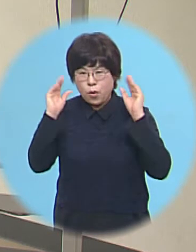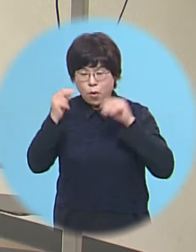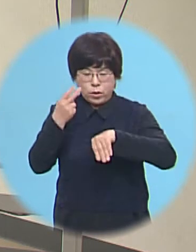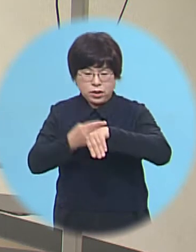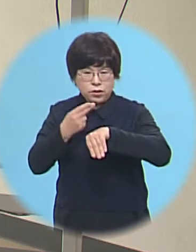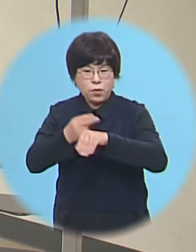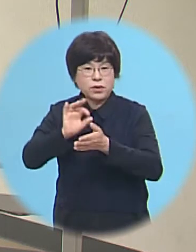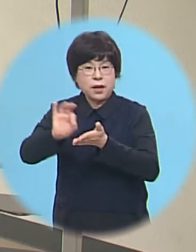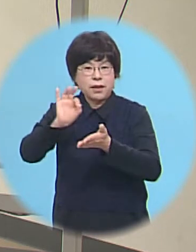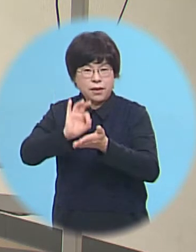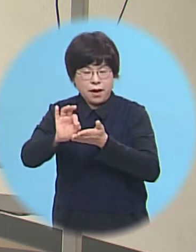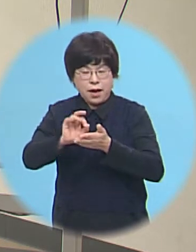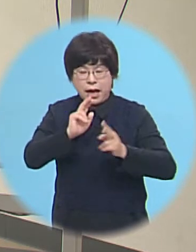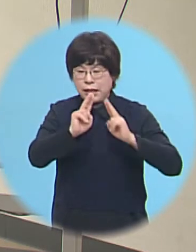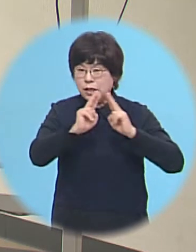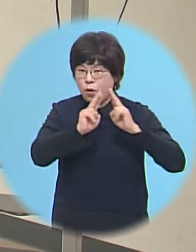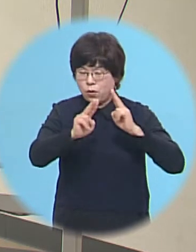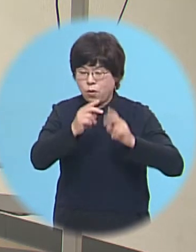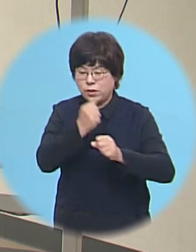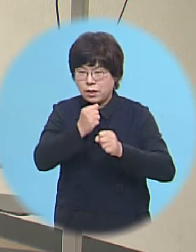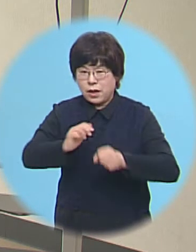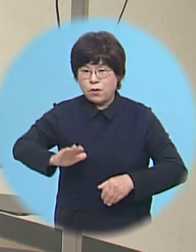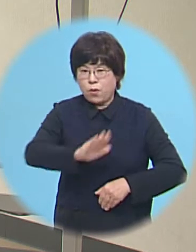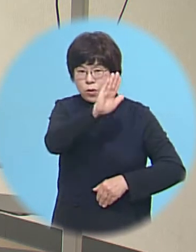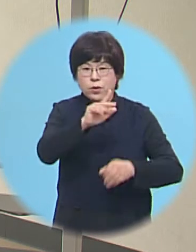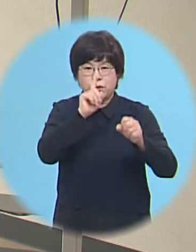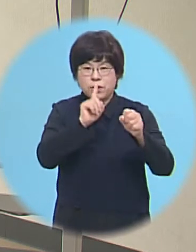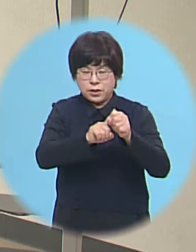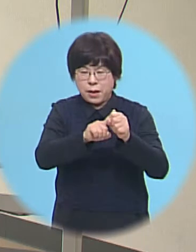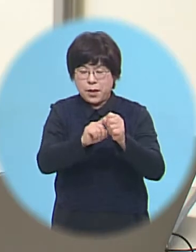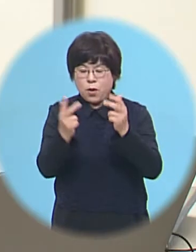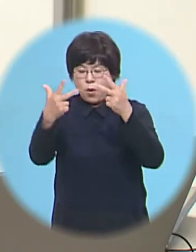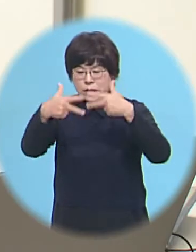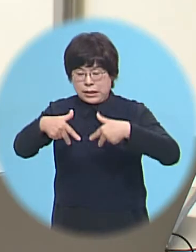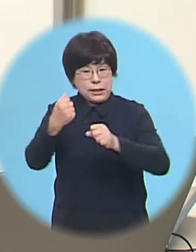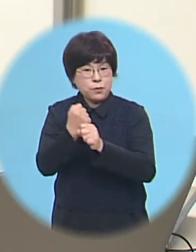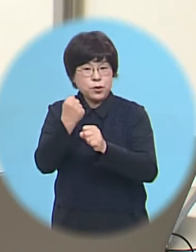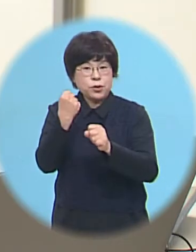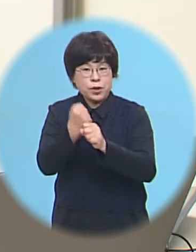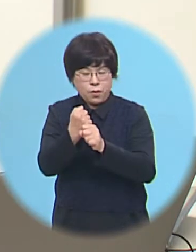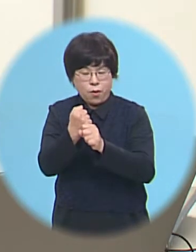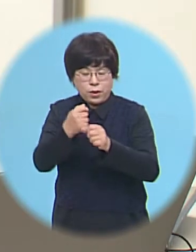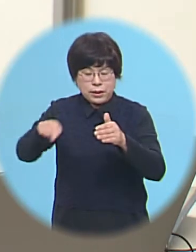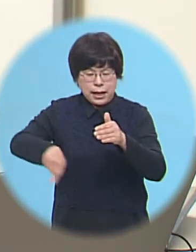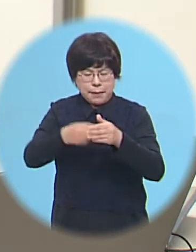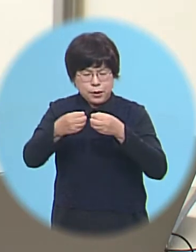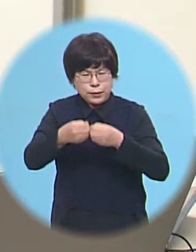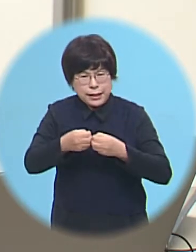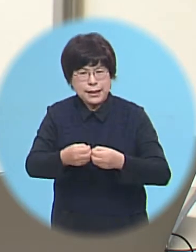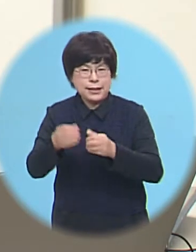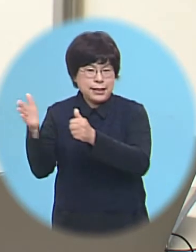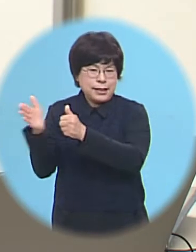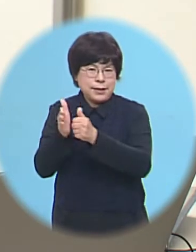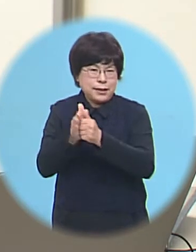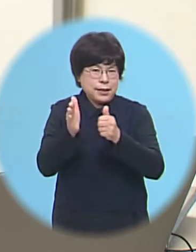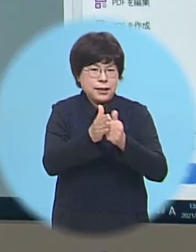して企業の生産性を向上させるためのシステム作りを具体的に支援していきます